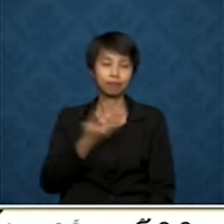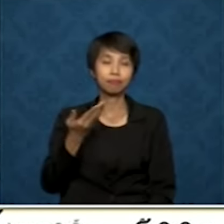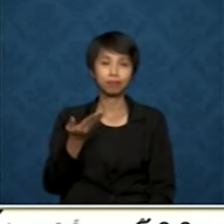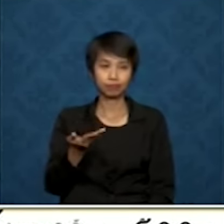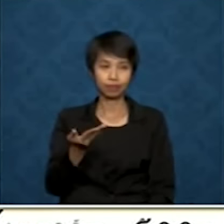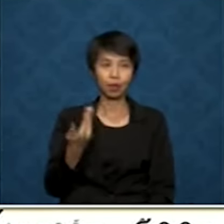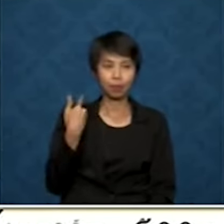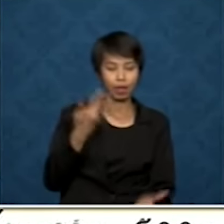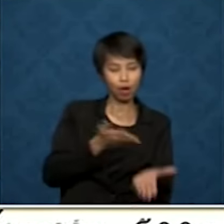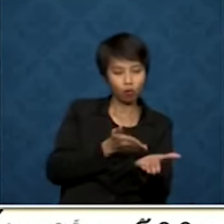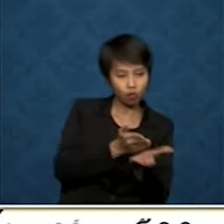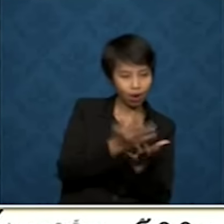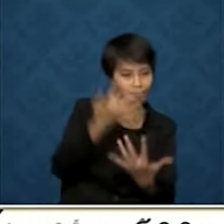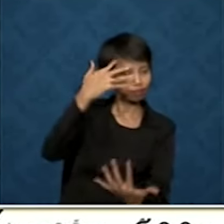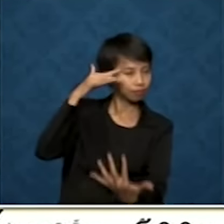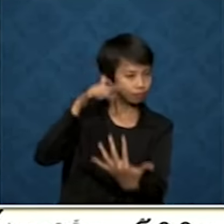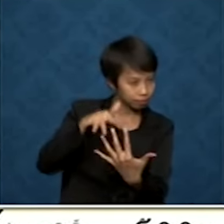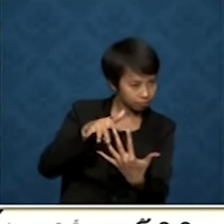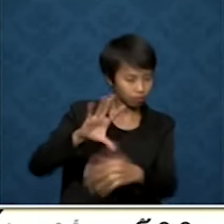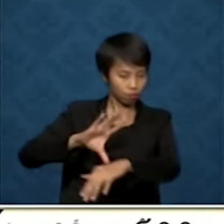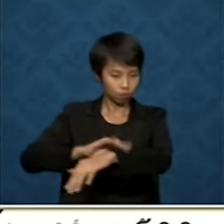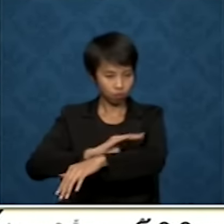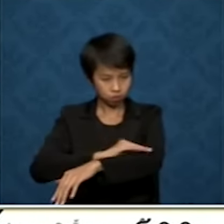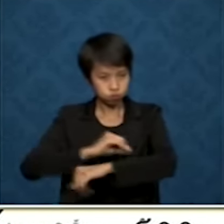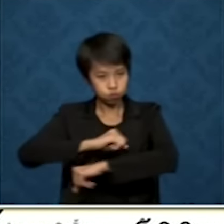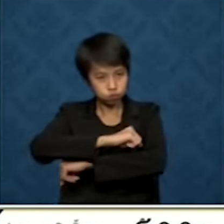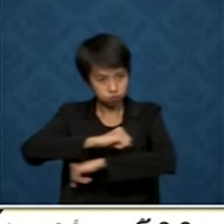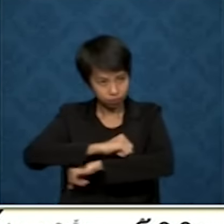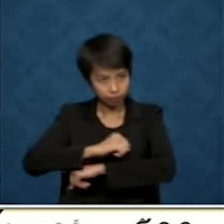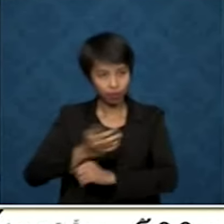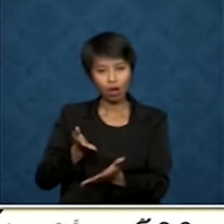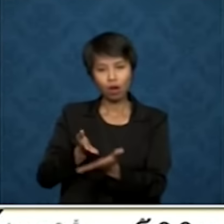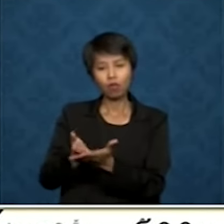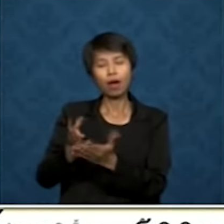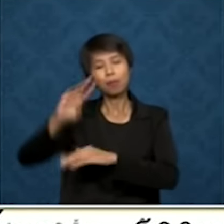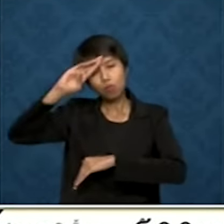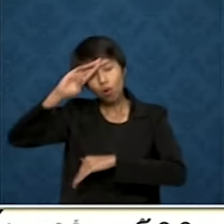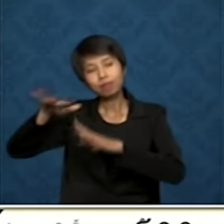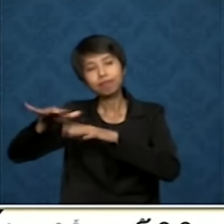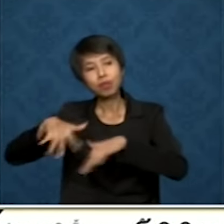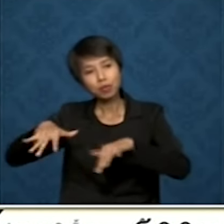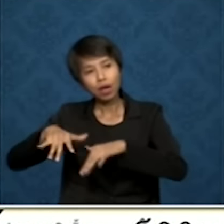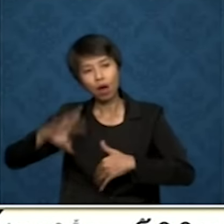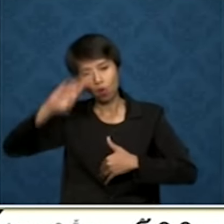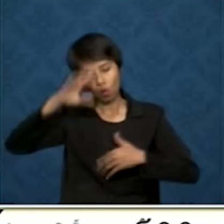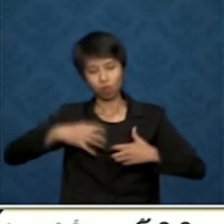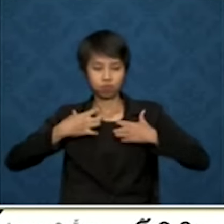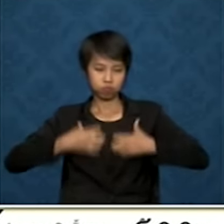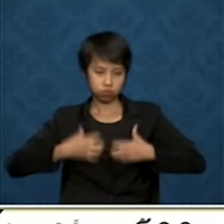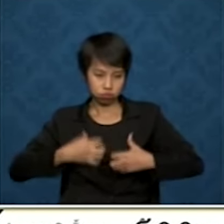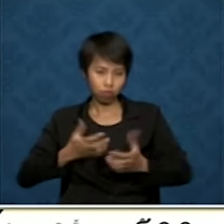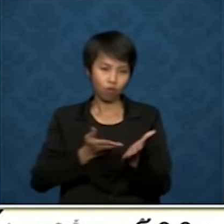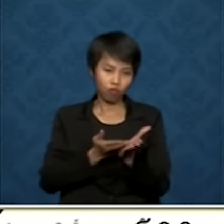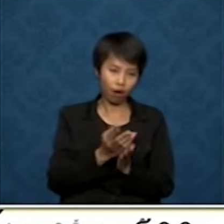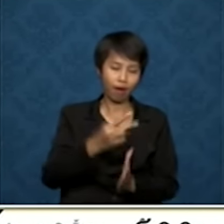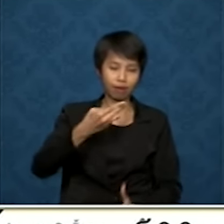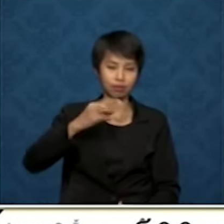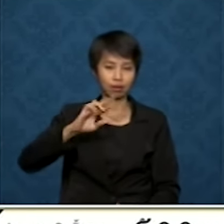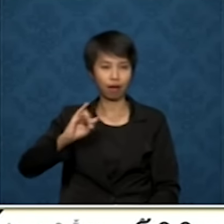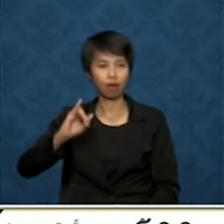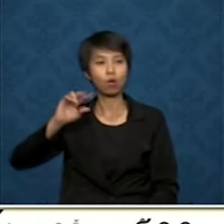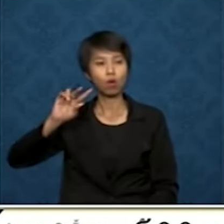แผนกจิตเวชแผนกกายภาพบำบัดเอ่อผอผู้ป่วยอายุรกรรมแผนกวัณโรคแผนก HIVมีเครื่องฟอกไตด้วยการ